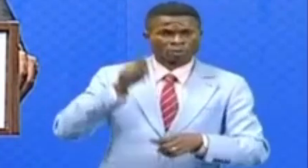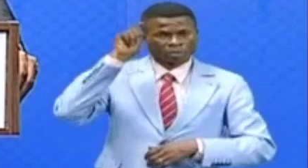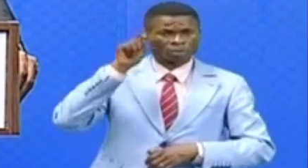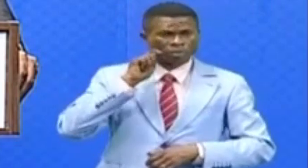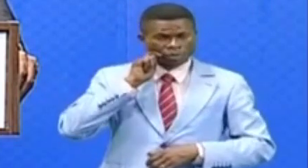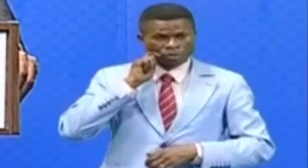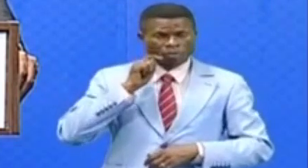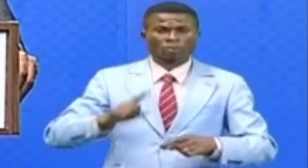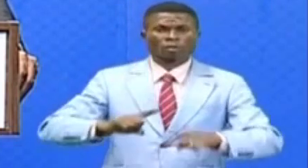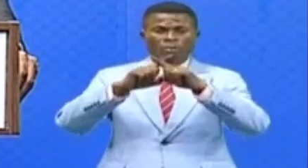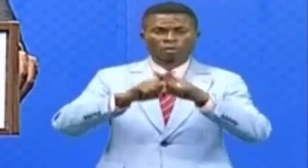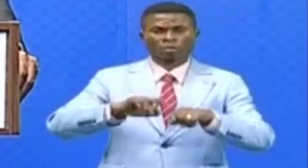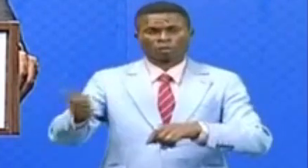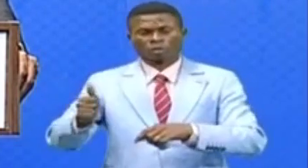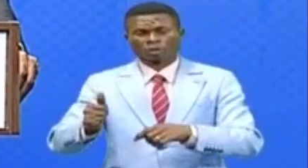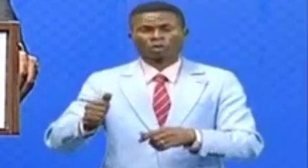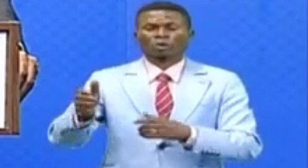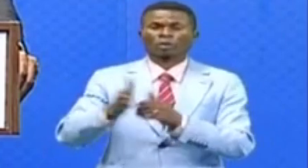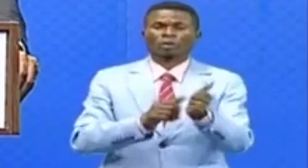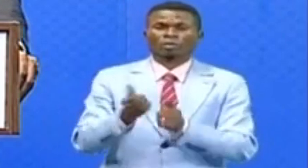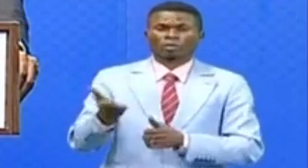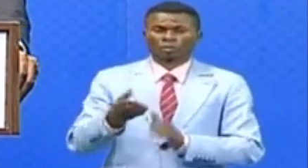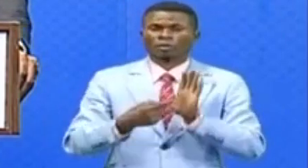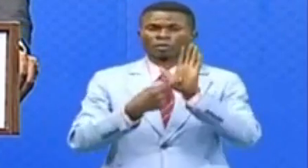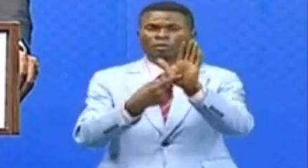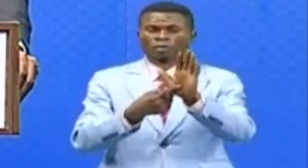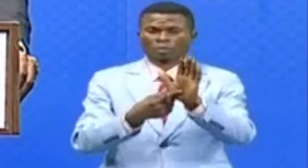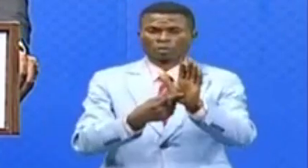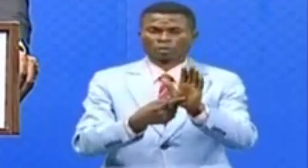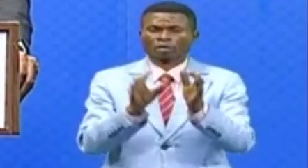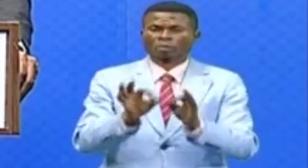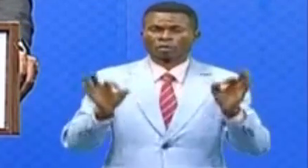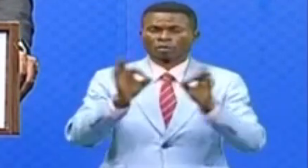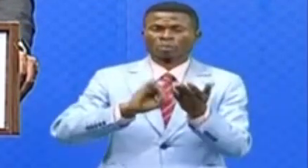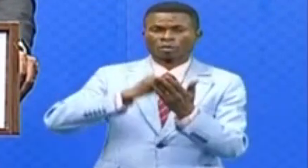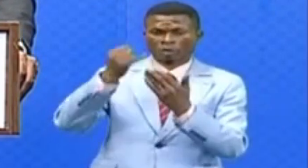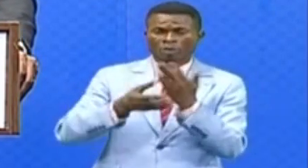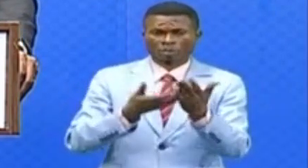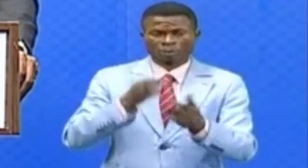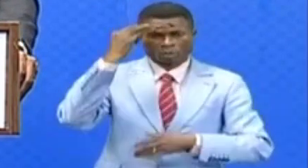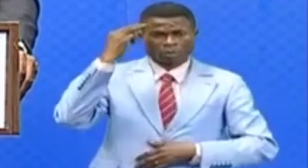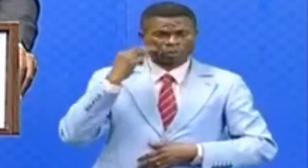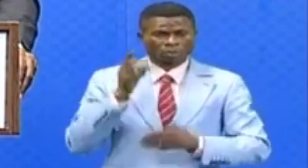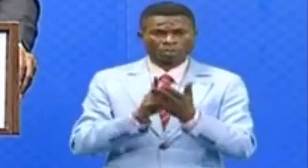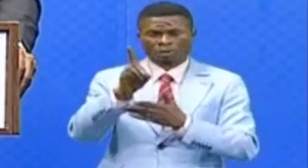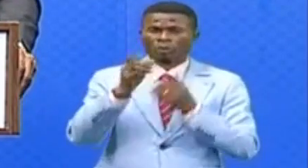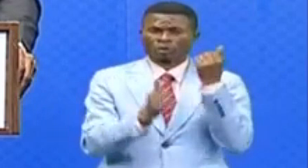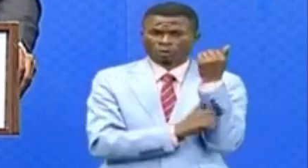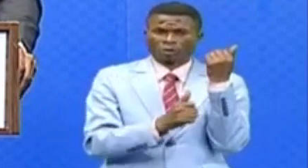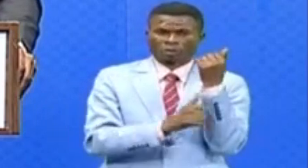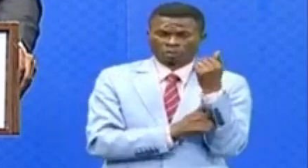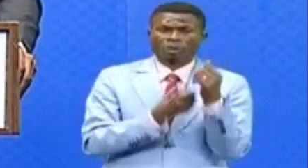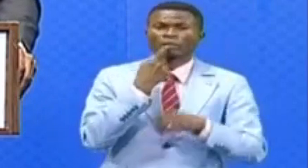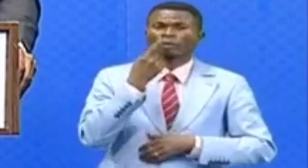liées aux conflits et autres crimes. Présentant les contenus de ce projet, le ministre des Droits humains a